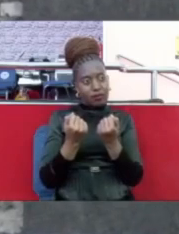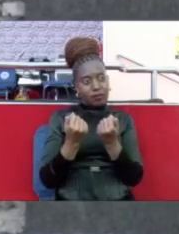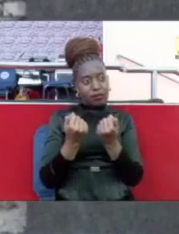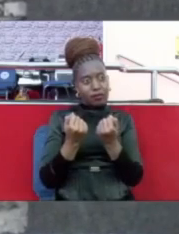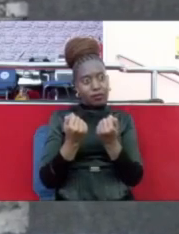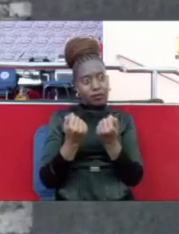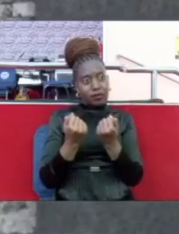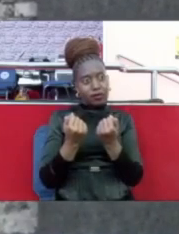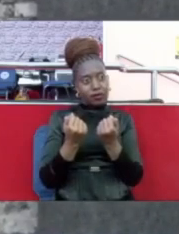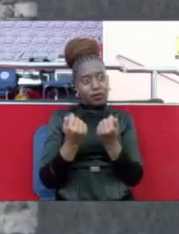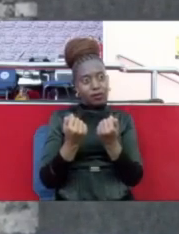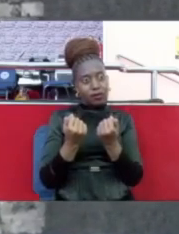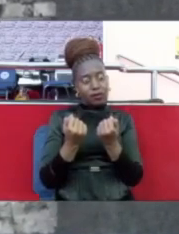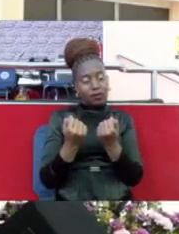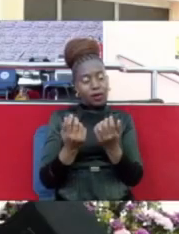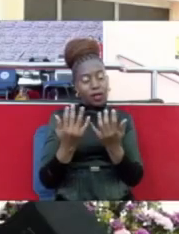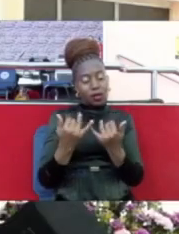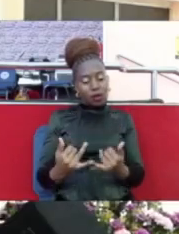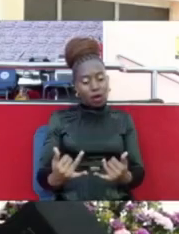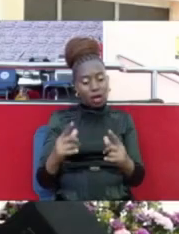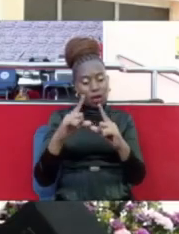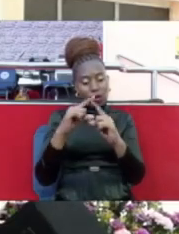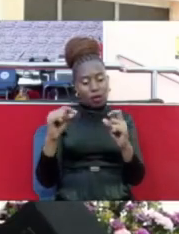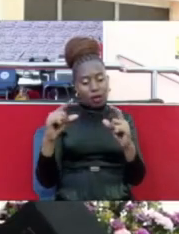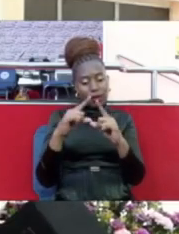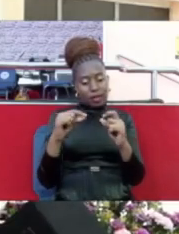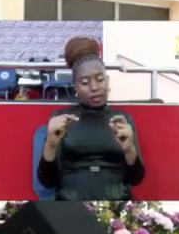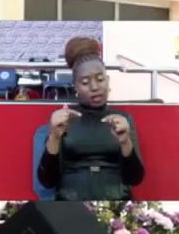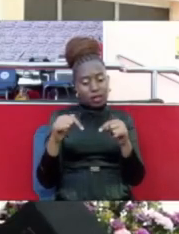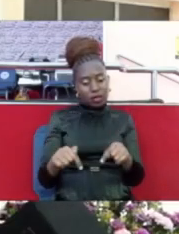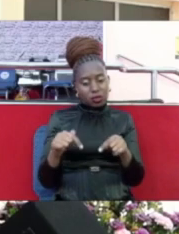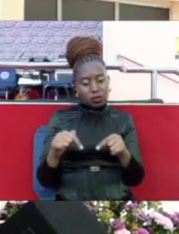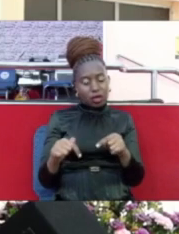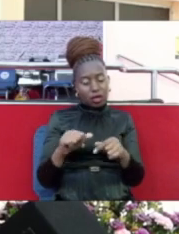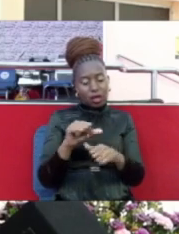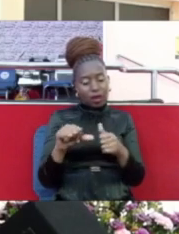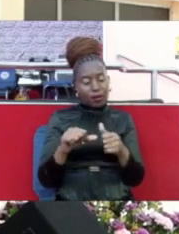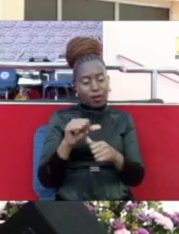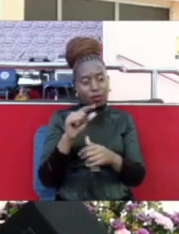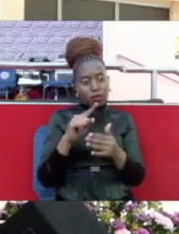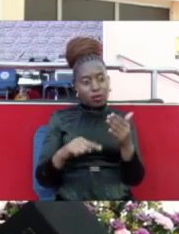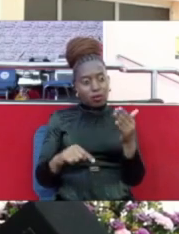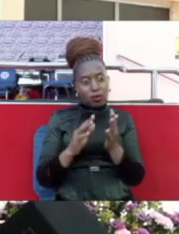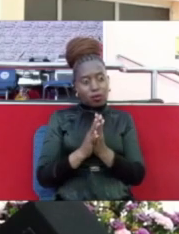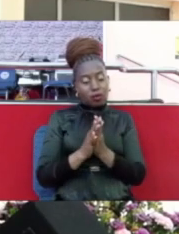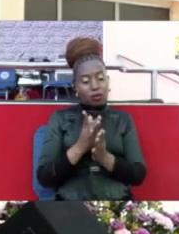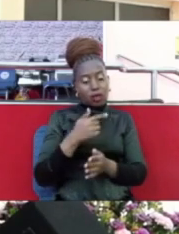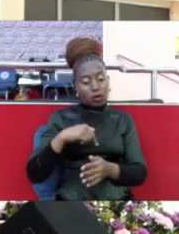today, based on what we can surmise, na kufikia leo kulingana na kile ambacho